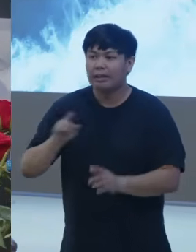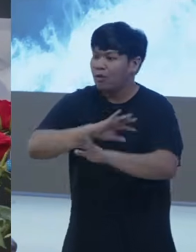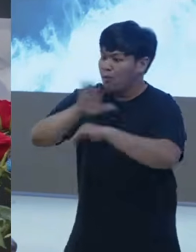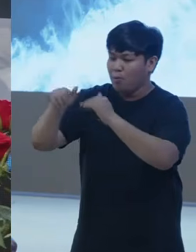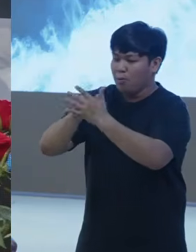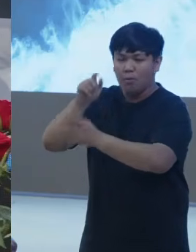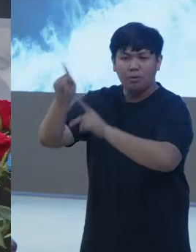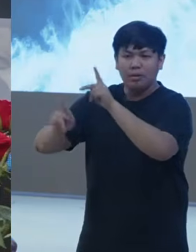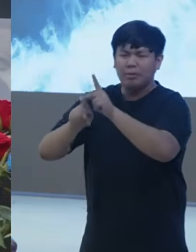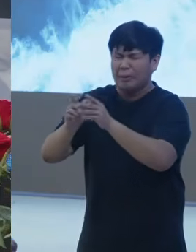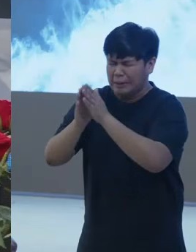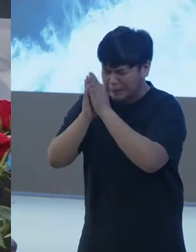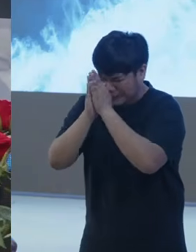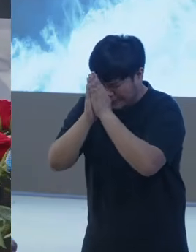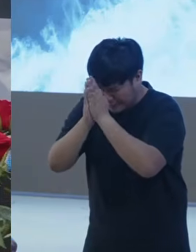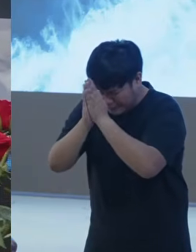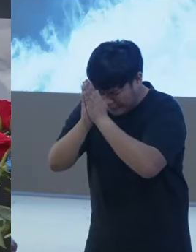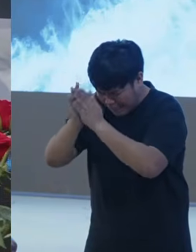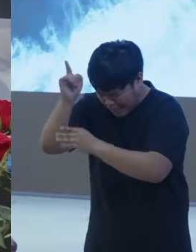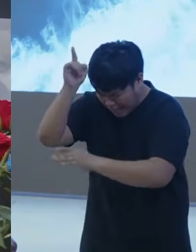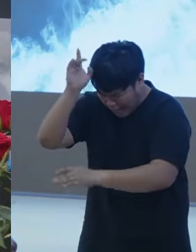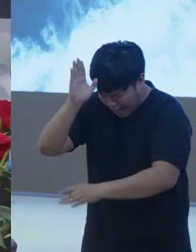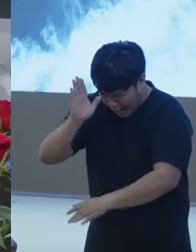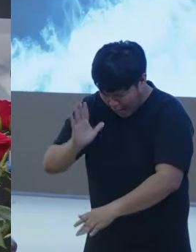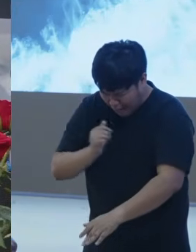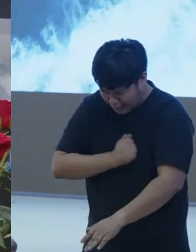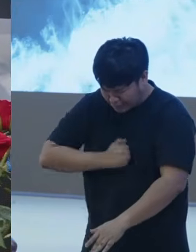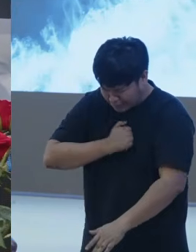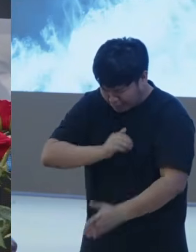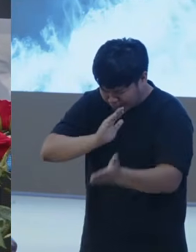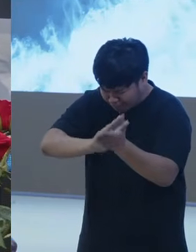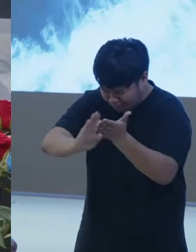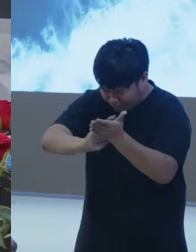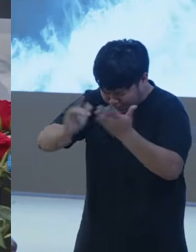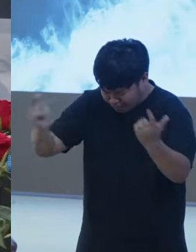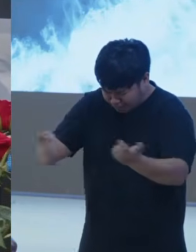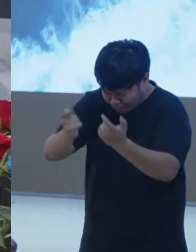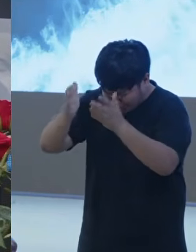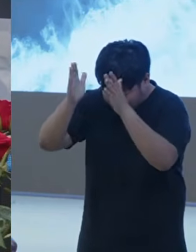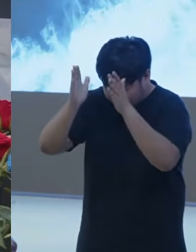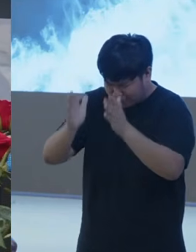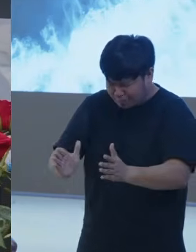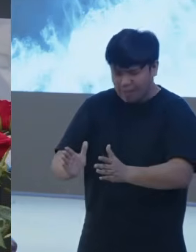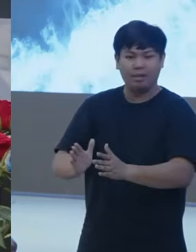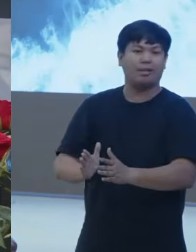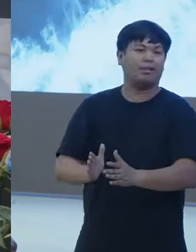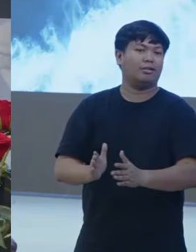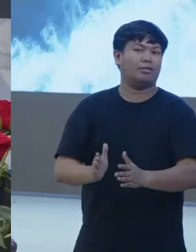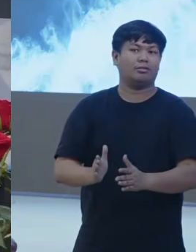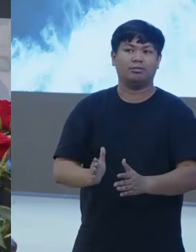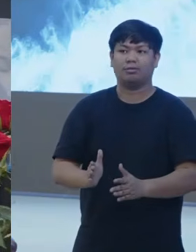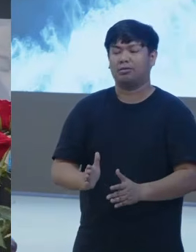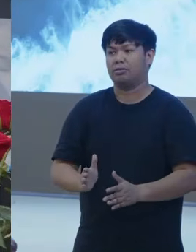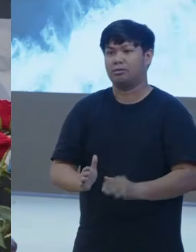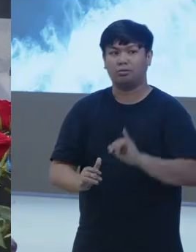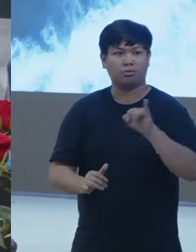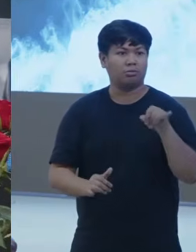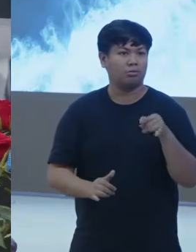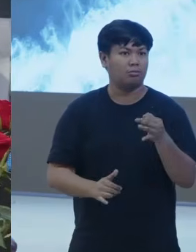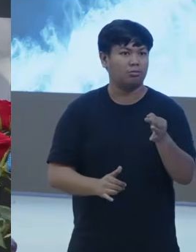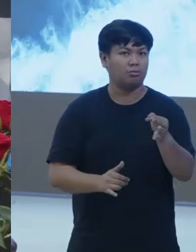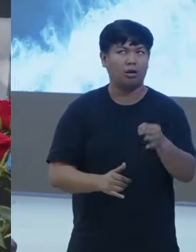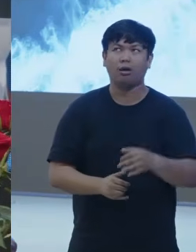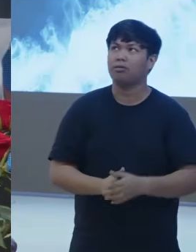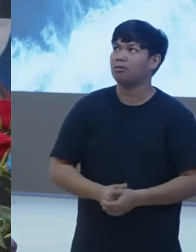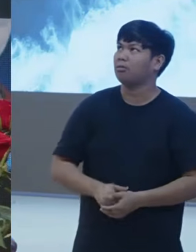Kanilang kinalungkot ang kanilang pagiging makasalanan. Sila ay nag-ayuno at